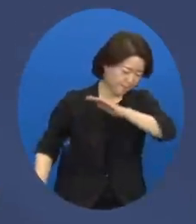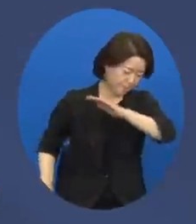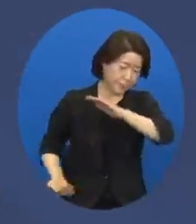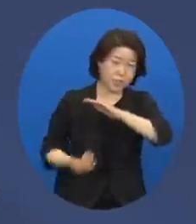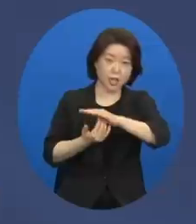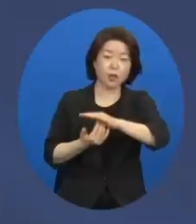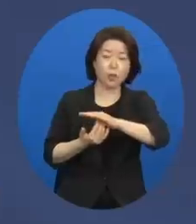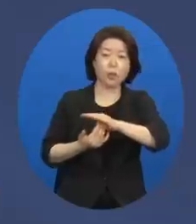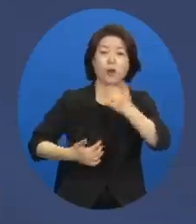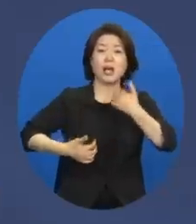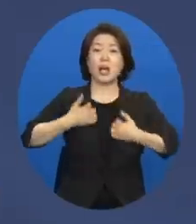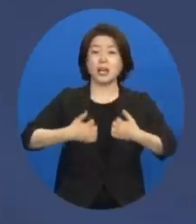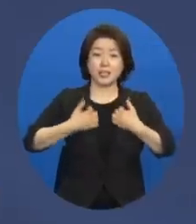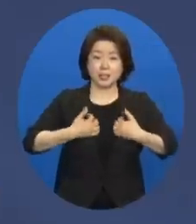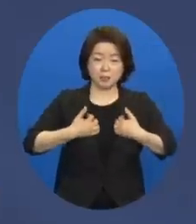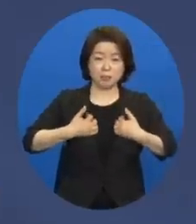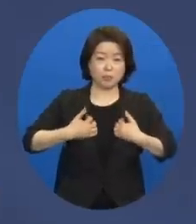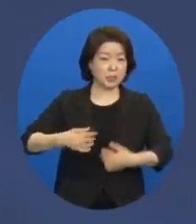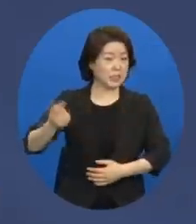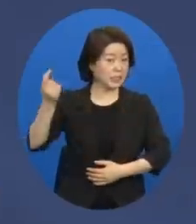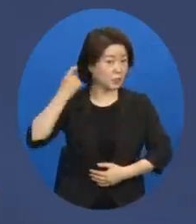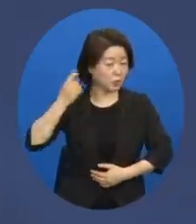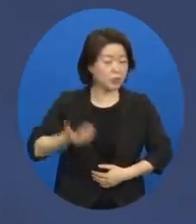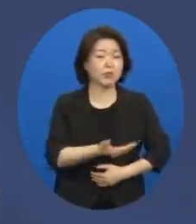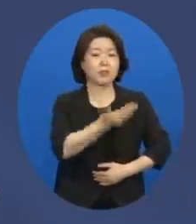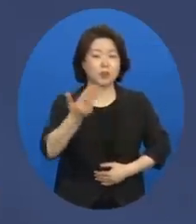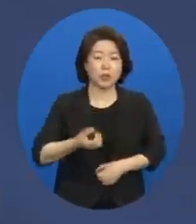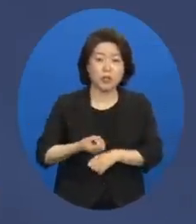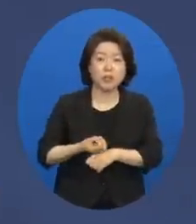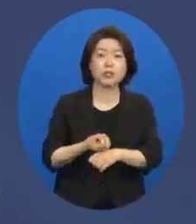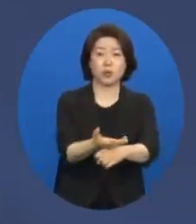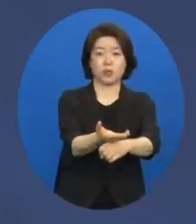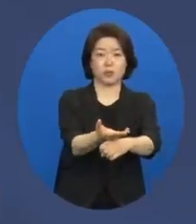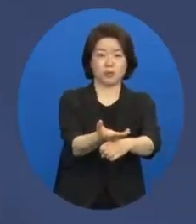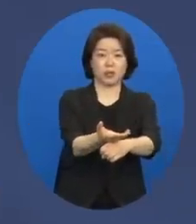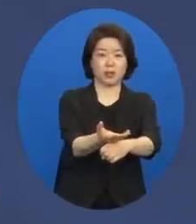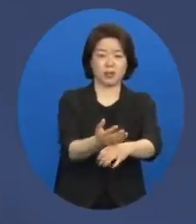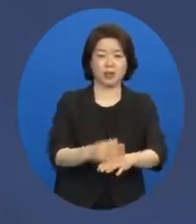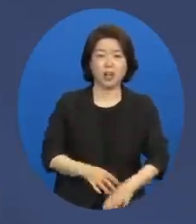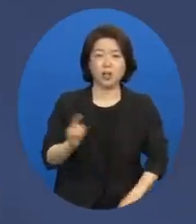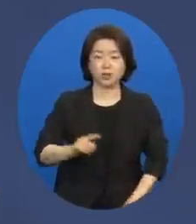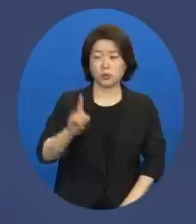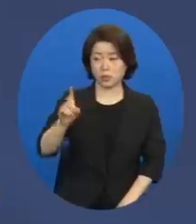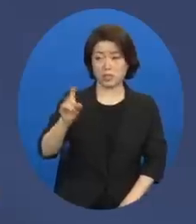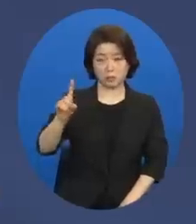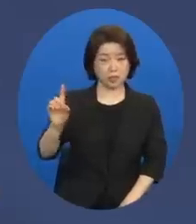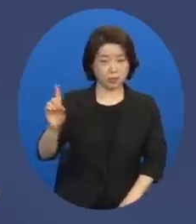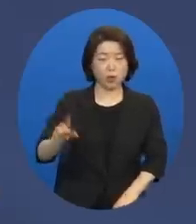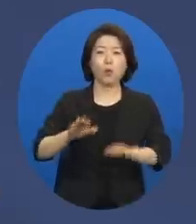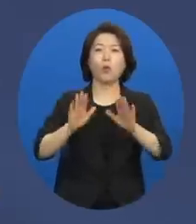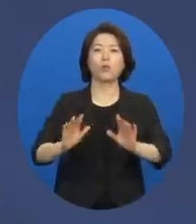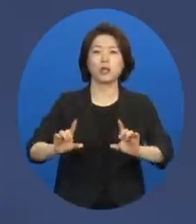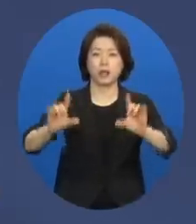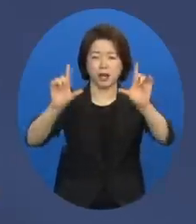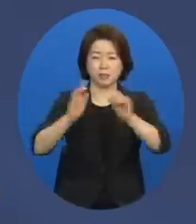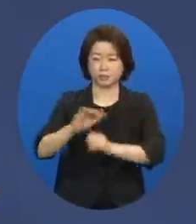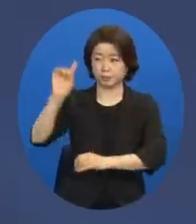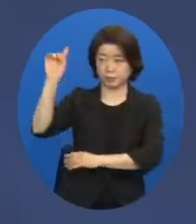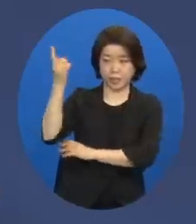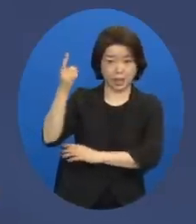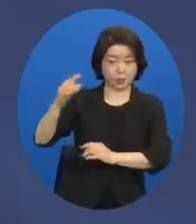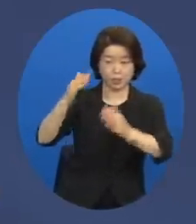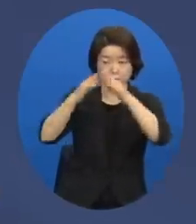최대의 기쁜 소식을 너희에게 전하노라. 그리고 11절 오늘날 다윗의